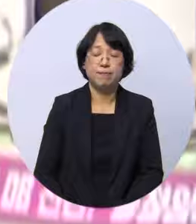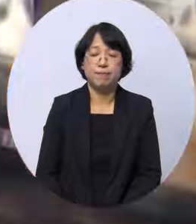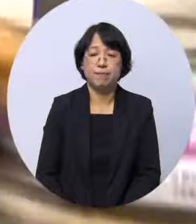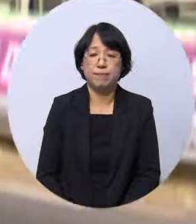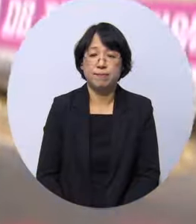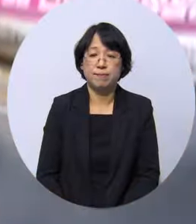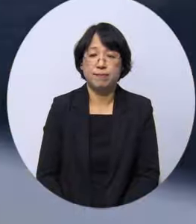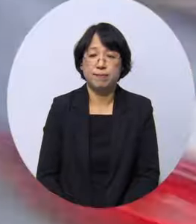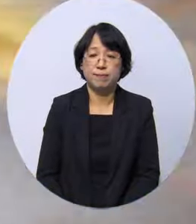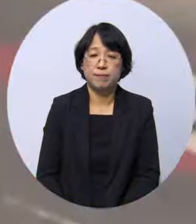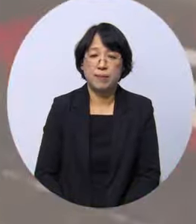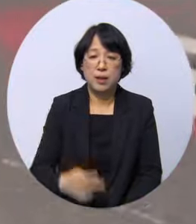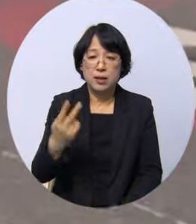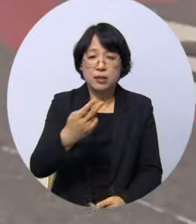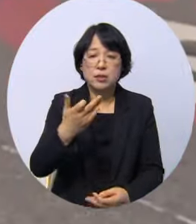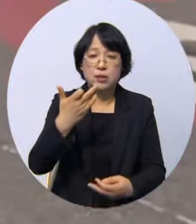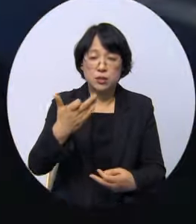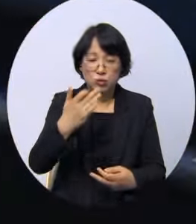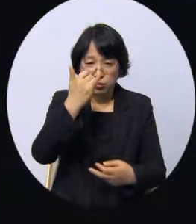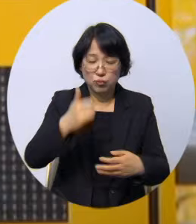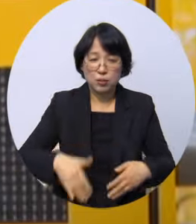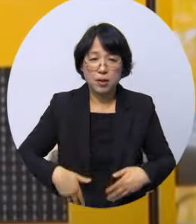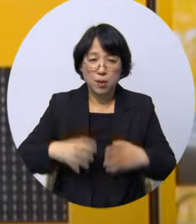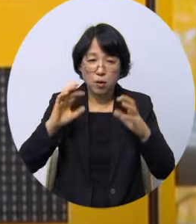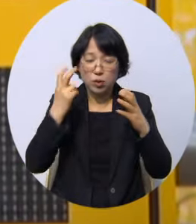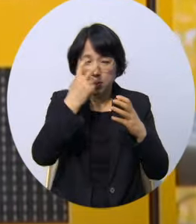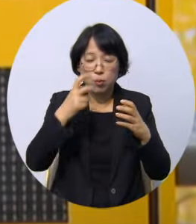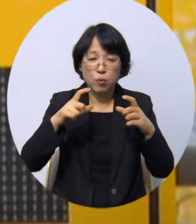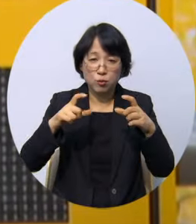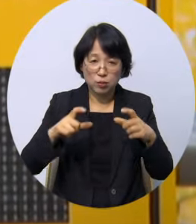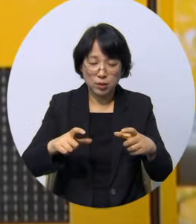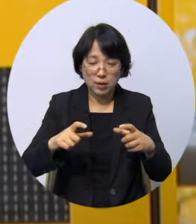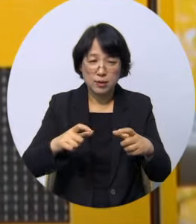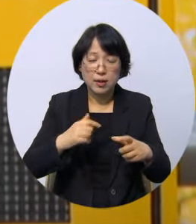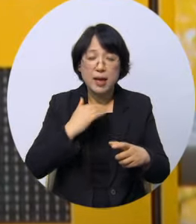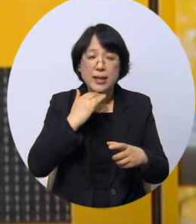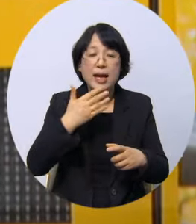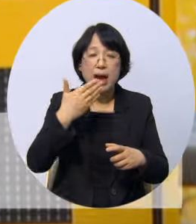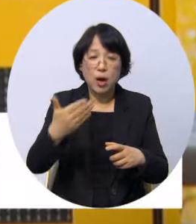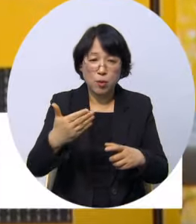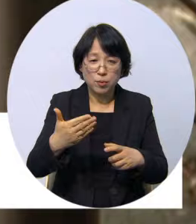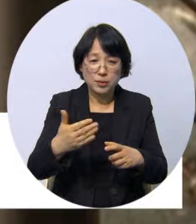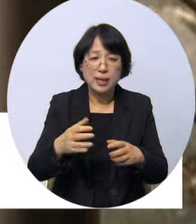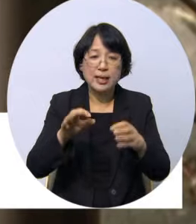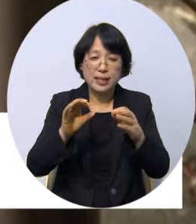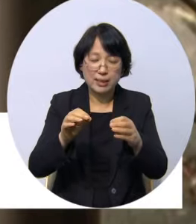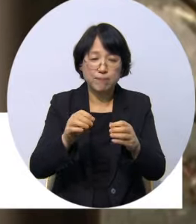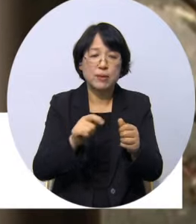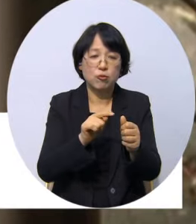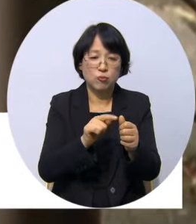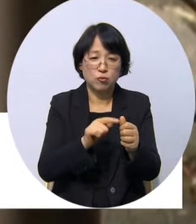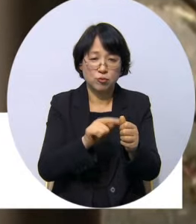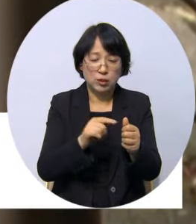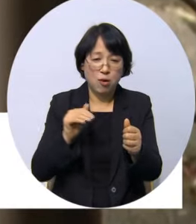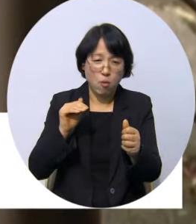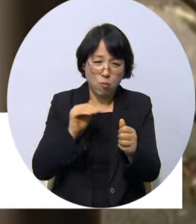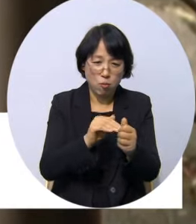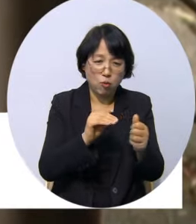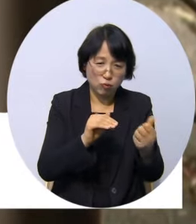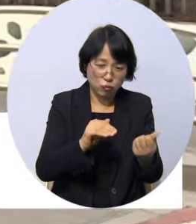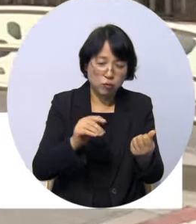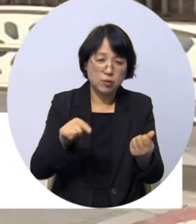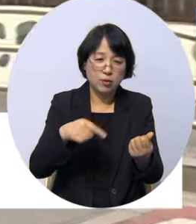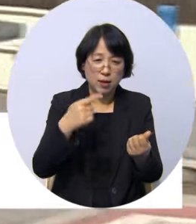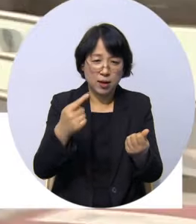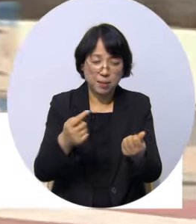기자입니다 2019년 충남의 어린이 보호 구역에서 아홉살 김민식 군이 교통사고로 숨진 이후 제정된 민시